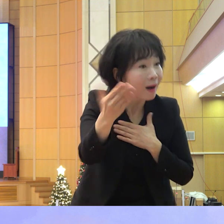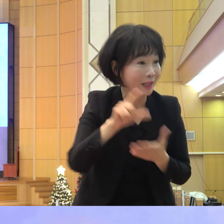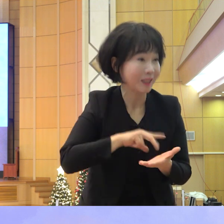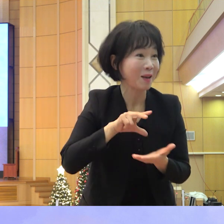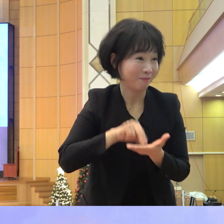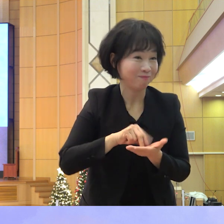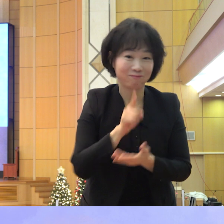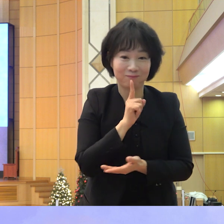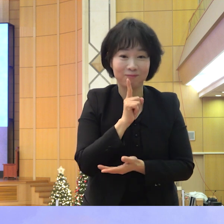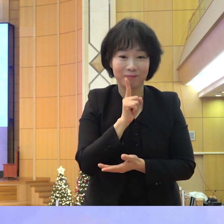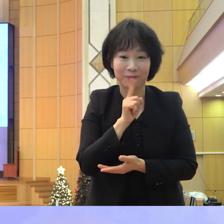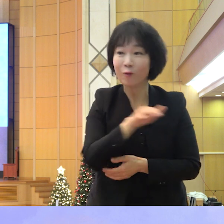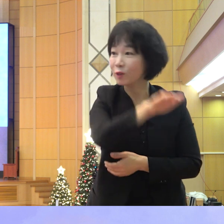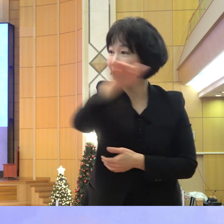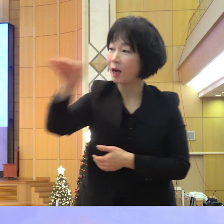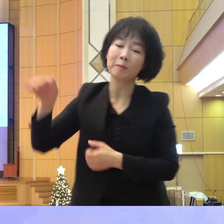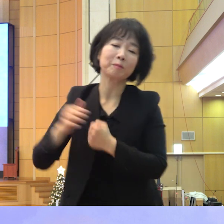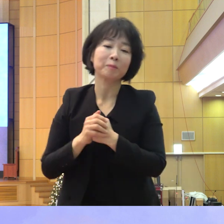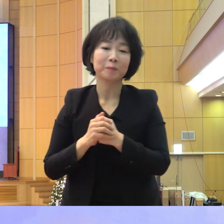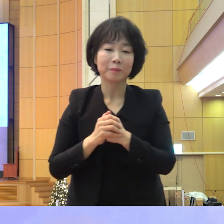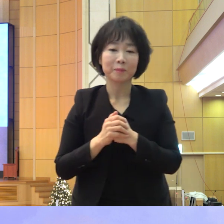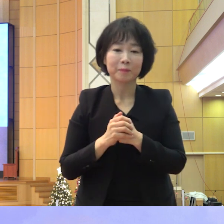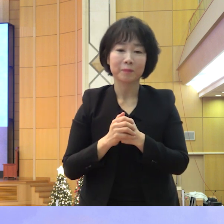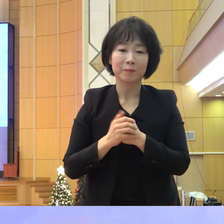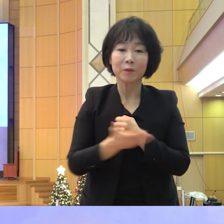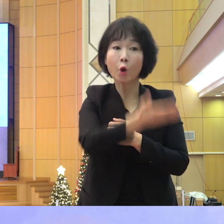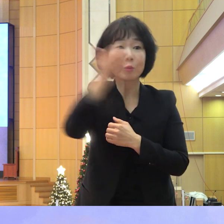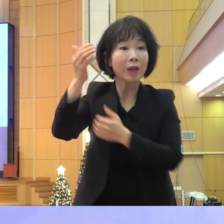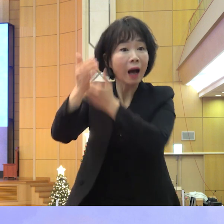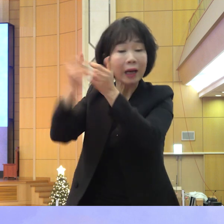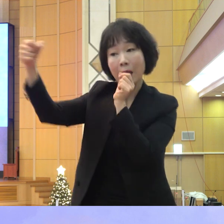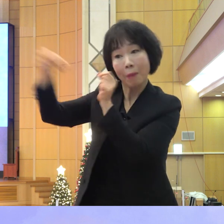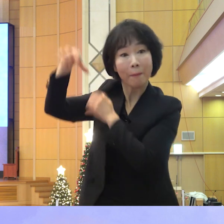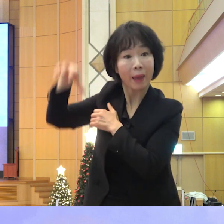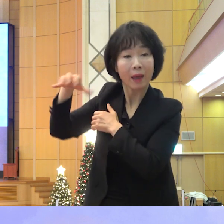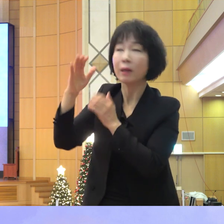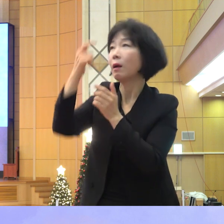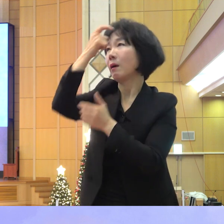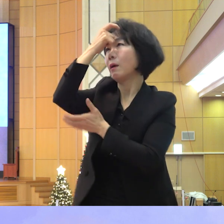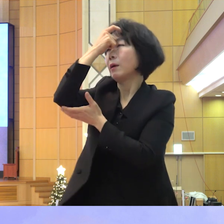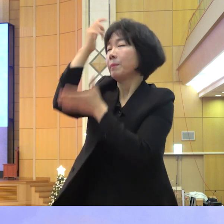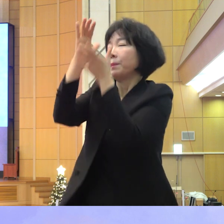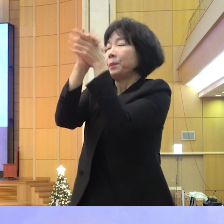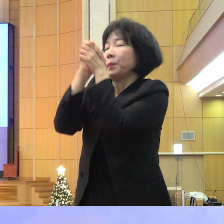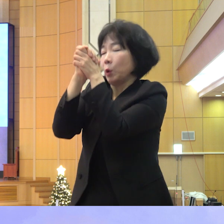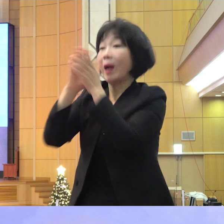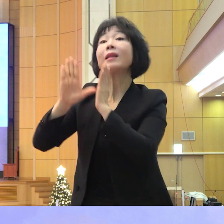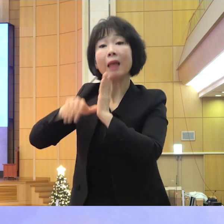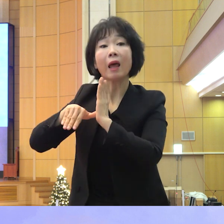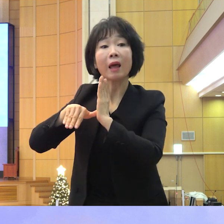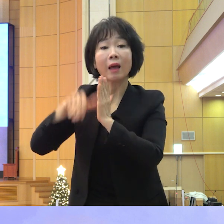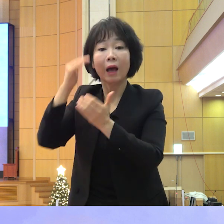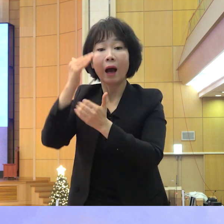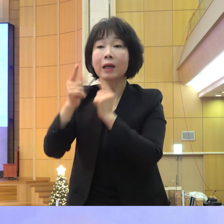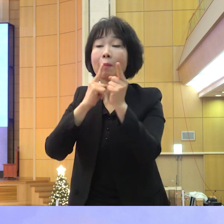예, 하나님 앞에서는 기도를 해도 그렇고 말씀을 선포할